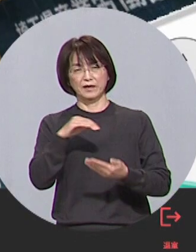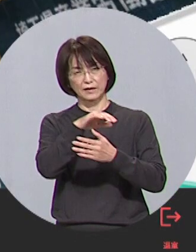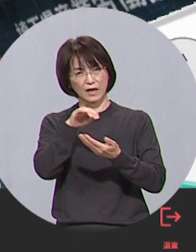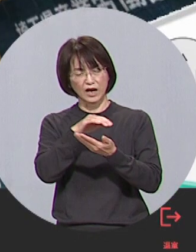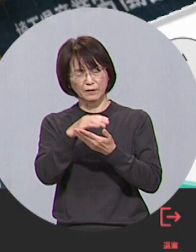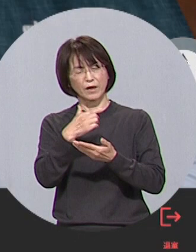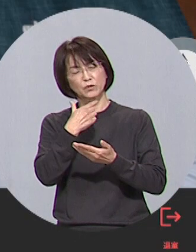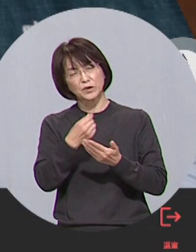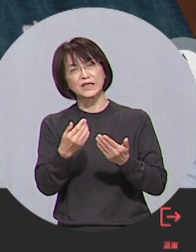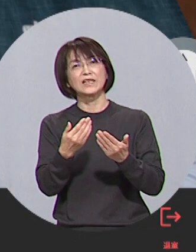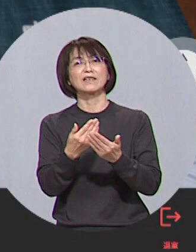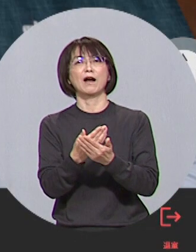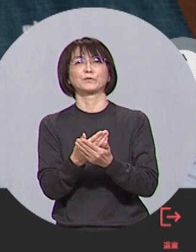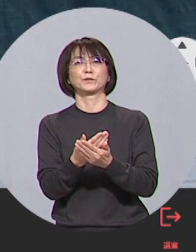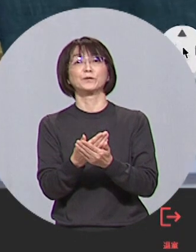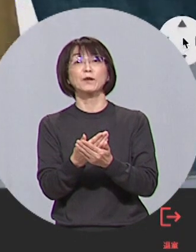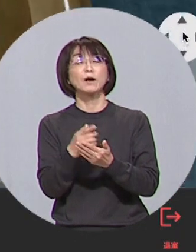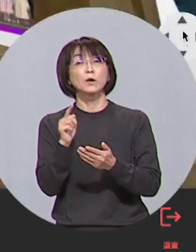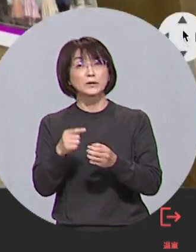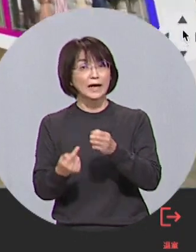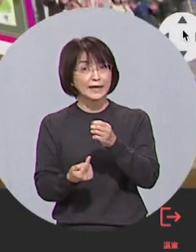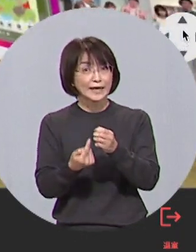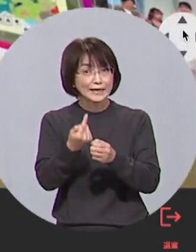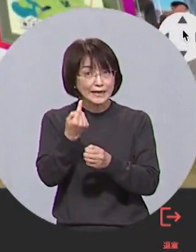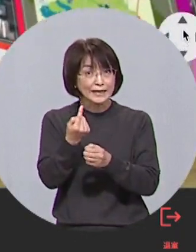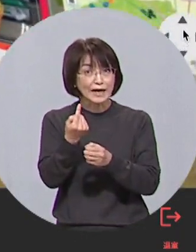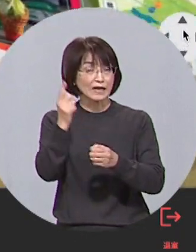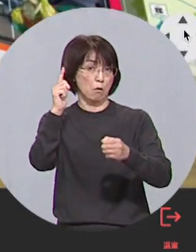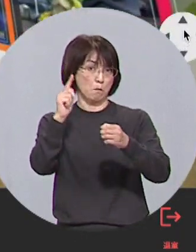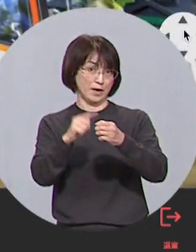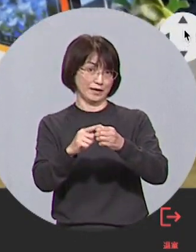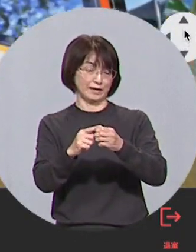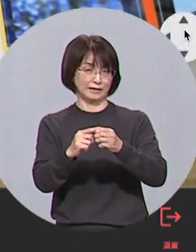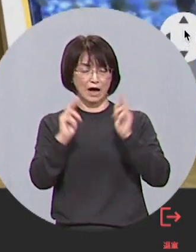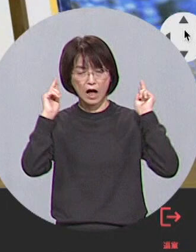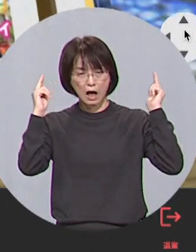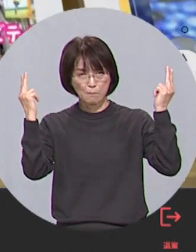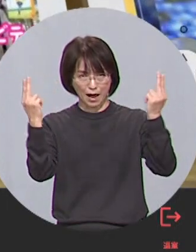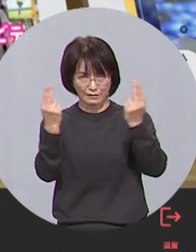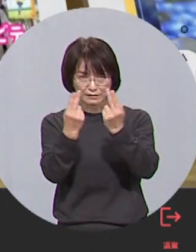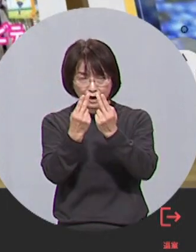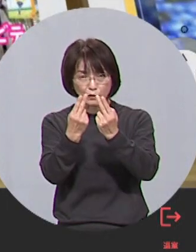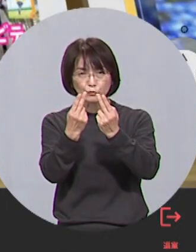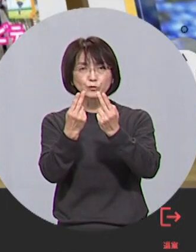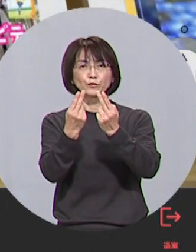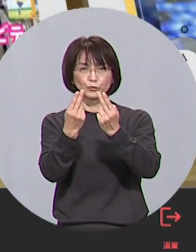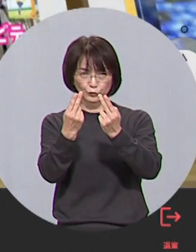もっと好きになる、そんなきっかけが生まれることを目指したバーチャル空間となっています。